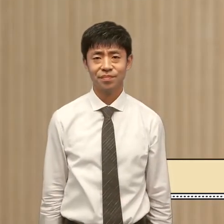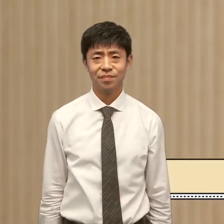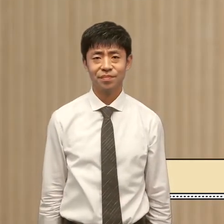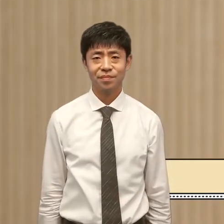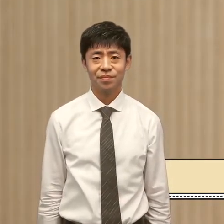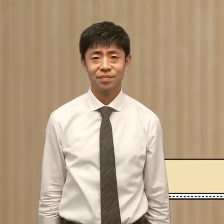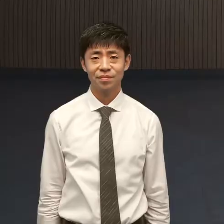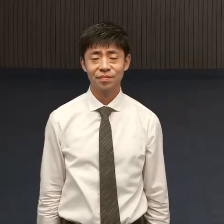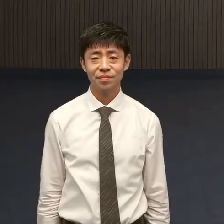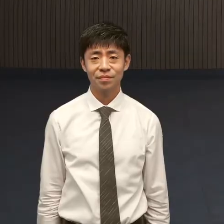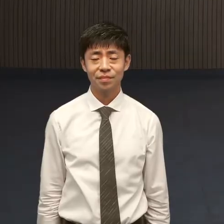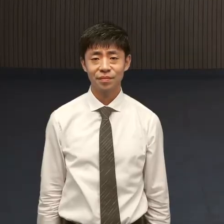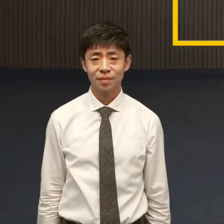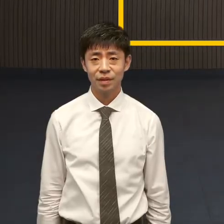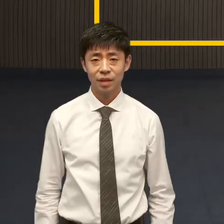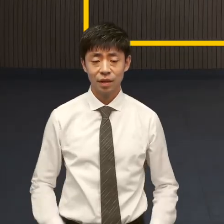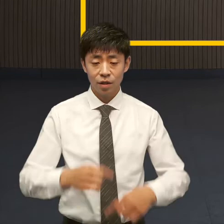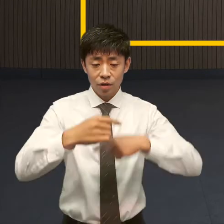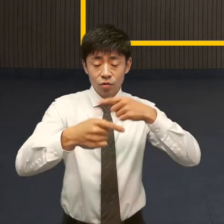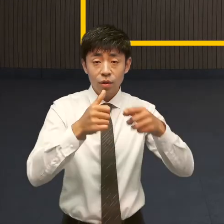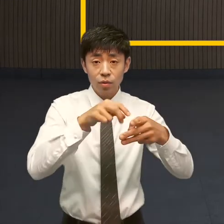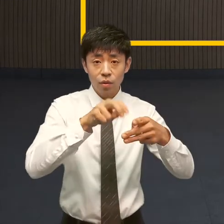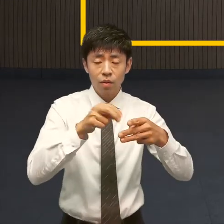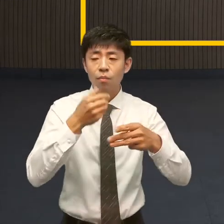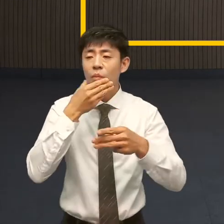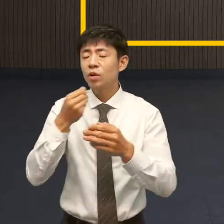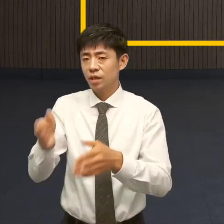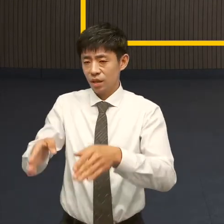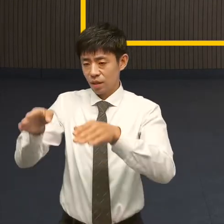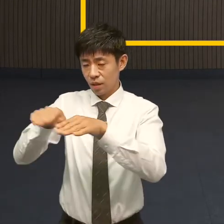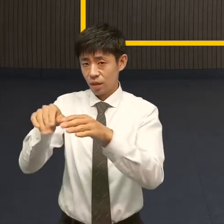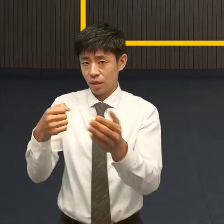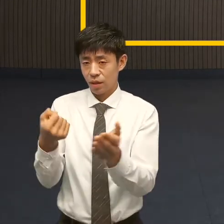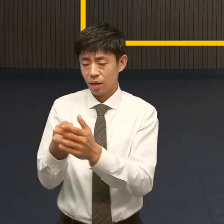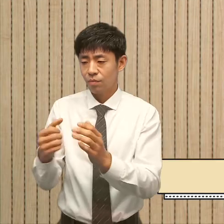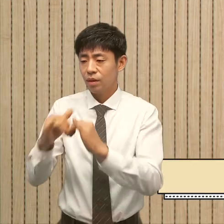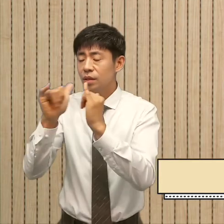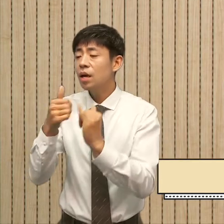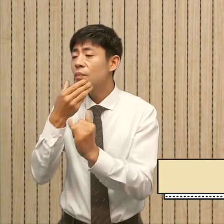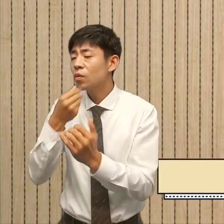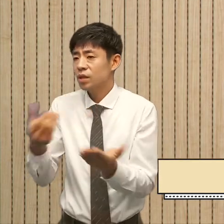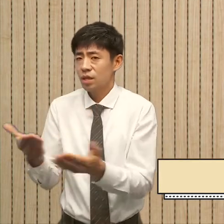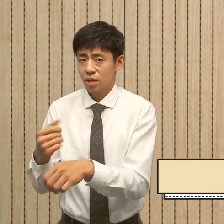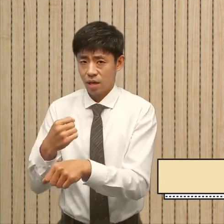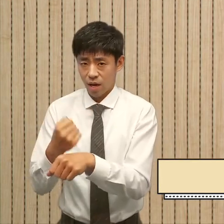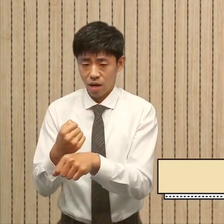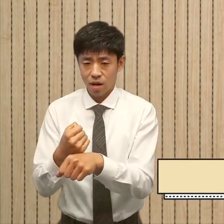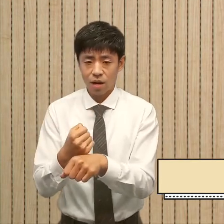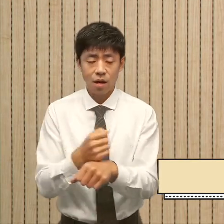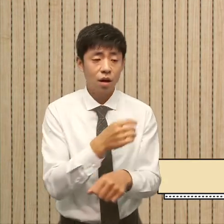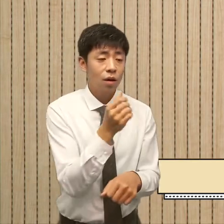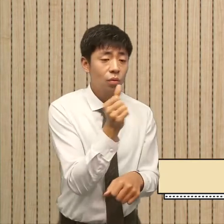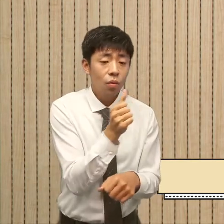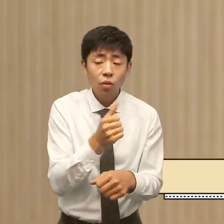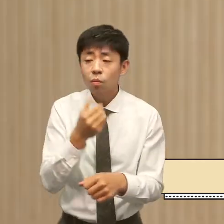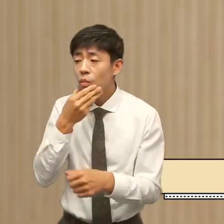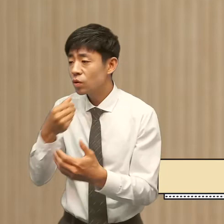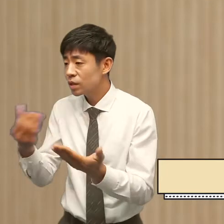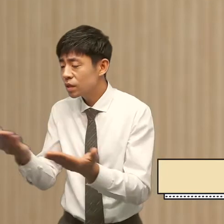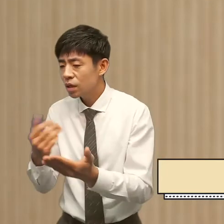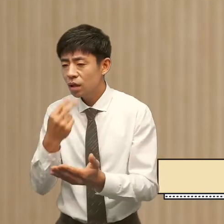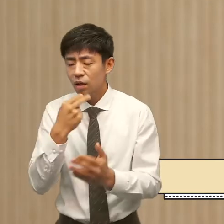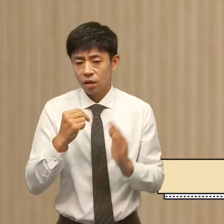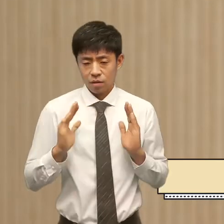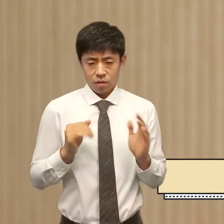어려움이 있습니다. 복지기관이다 보니까 복지사의 역할도 해야 되거든요. 이 경계선이 좀 애매모호할 때가 있어요. 두 분째